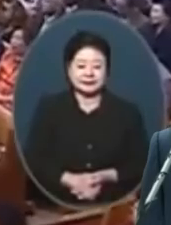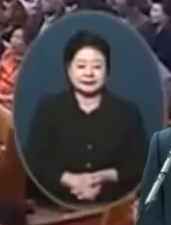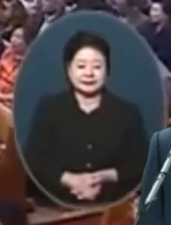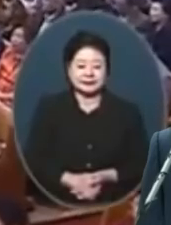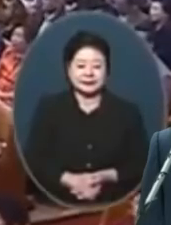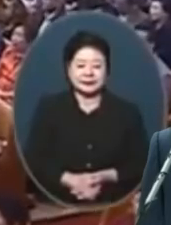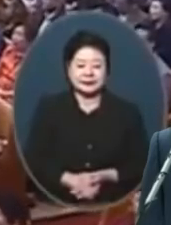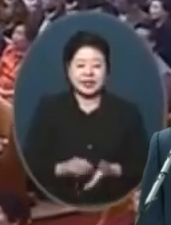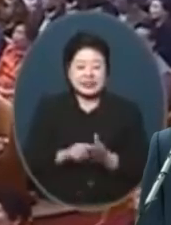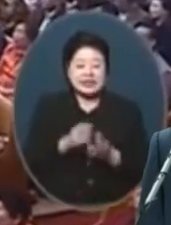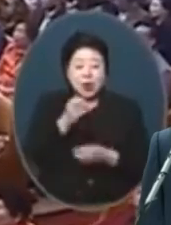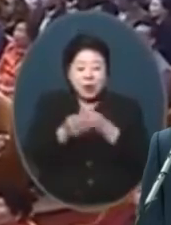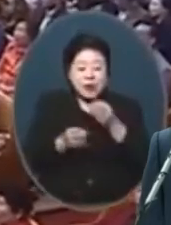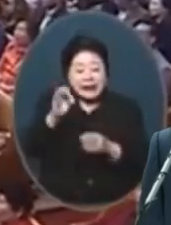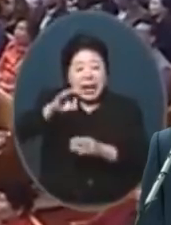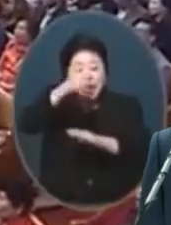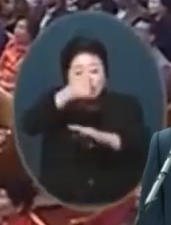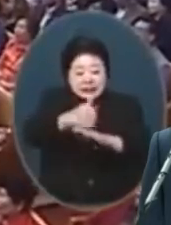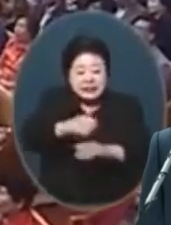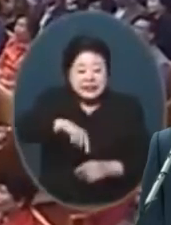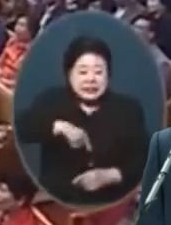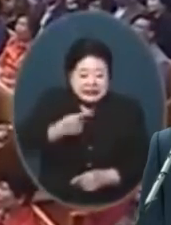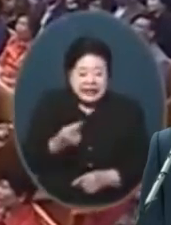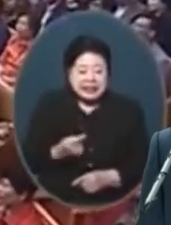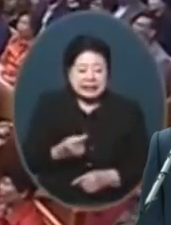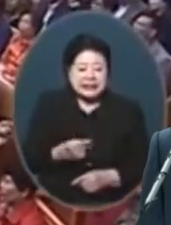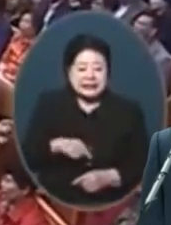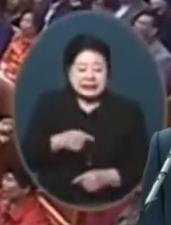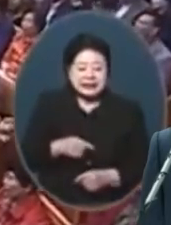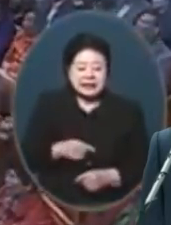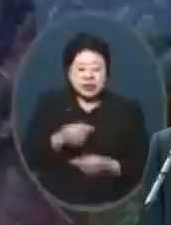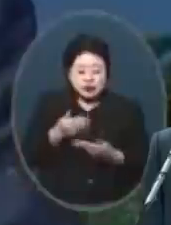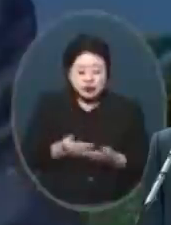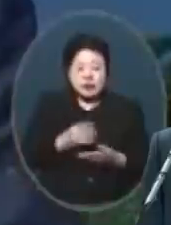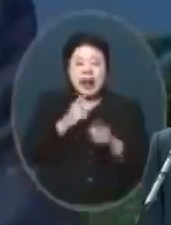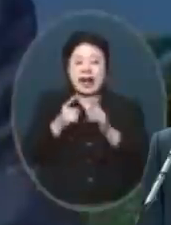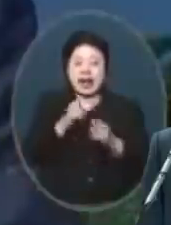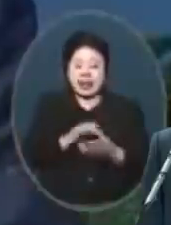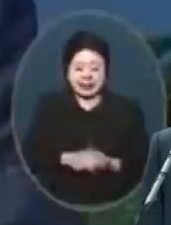신앙 고백도 다윗이 자기에게 한 것입니다.